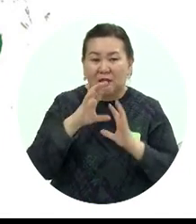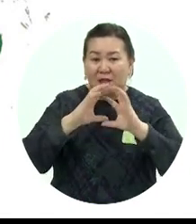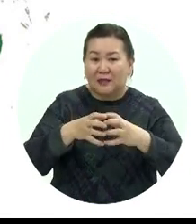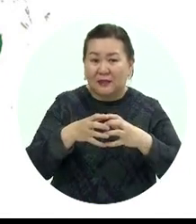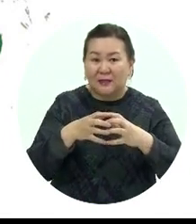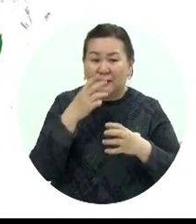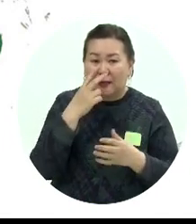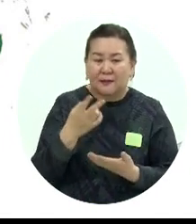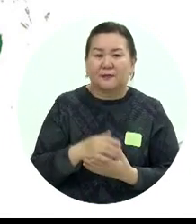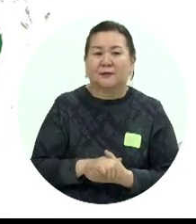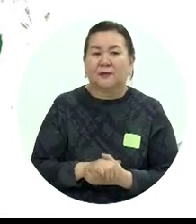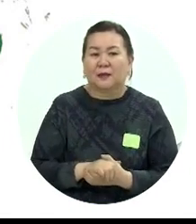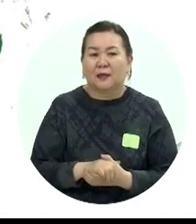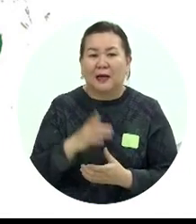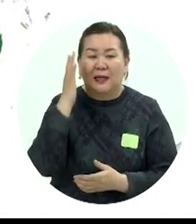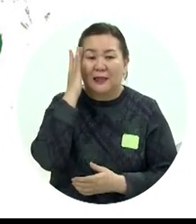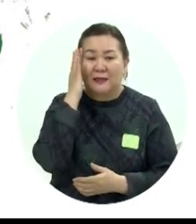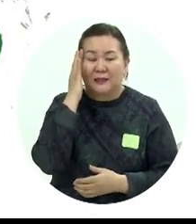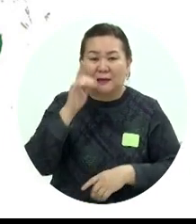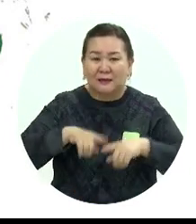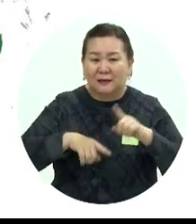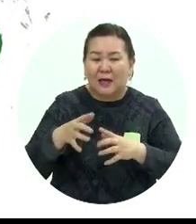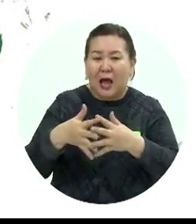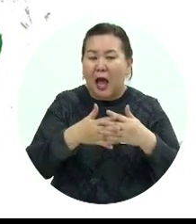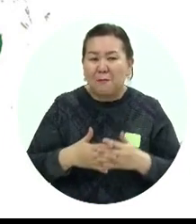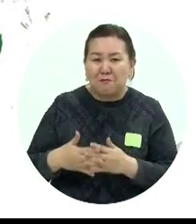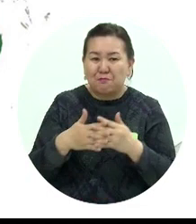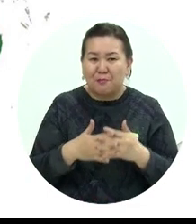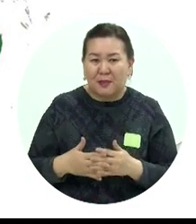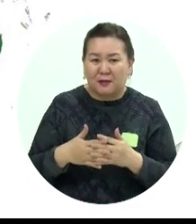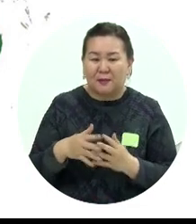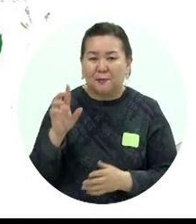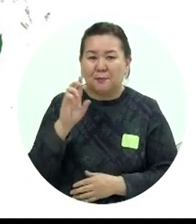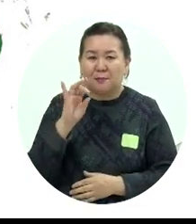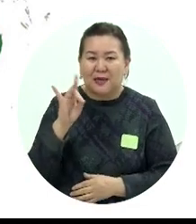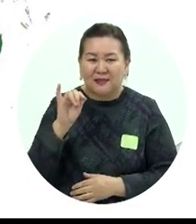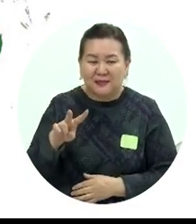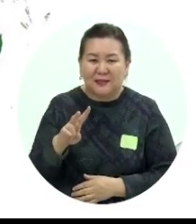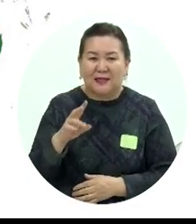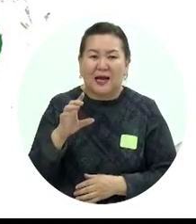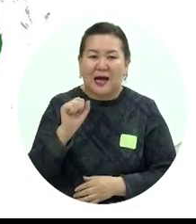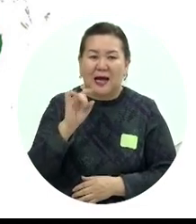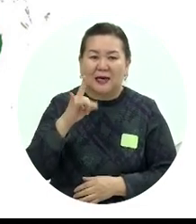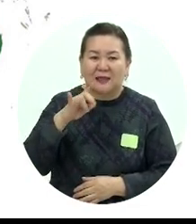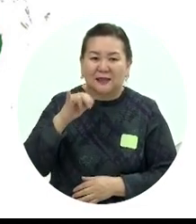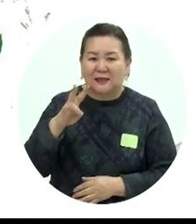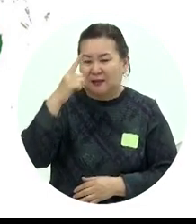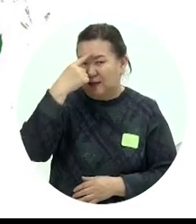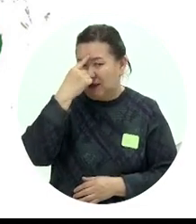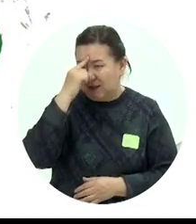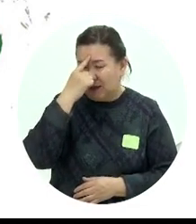ажиглах юм бол за ихэвчлэн Америкийн нэгдсэн улс, за Бразил, Аргентин, за